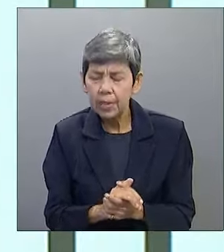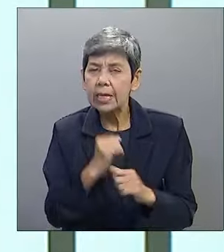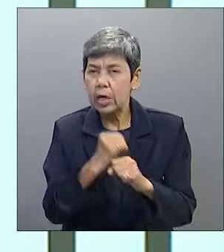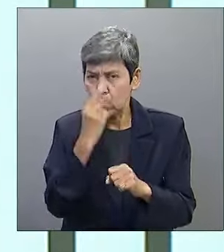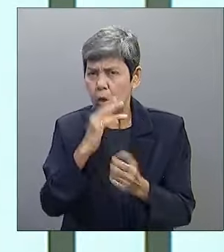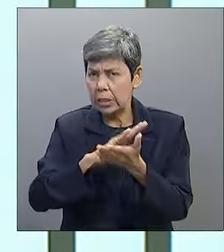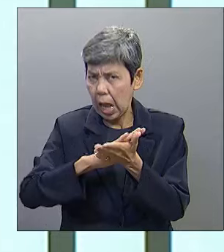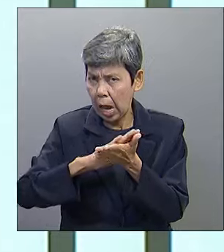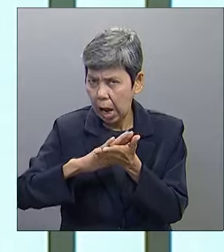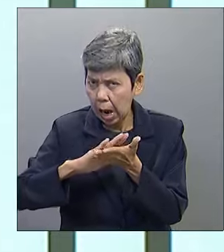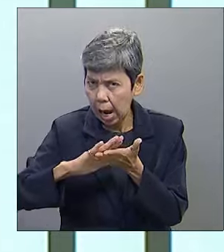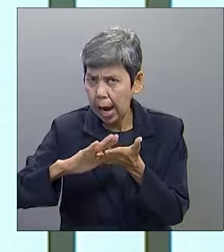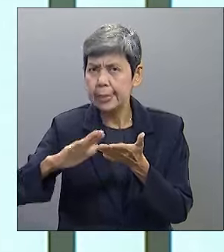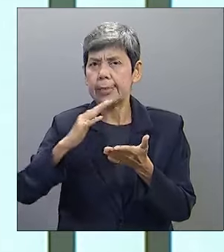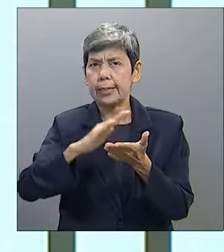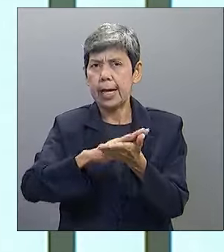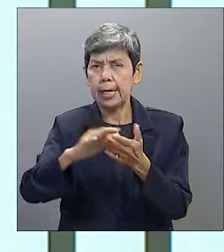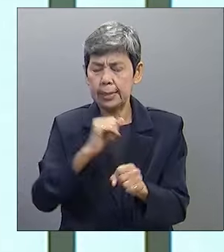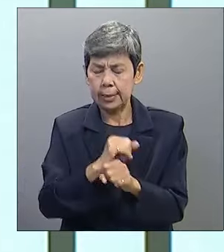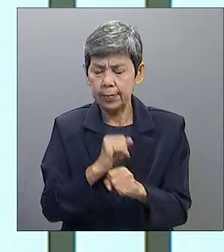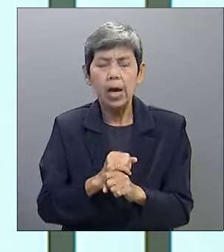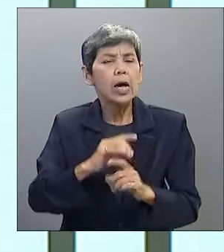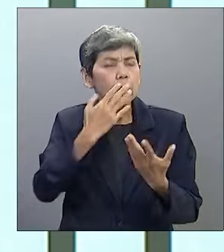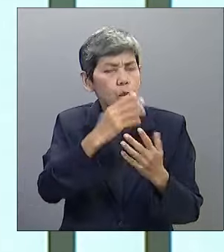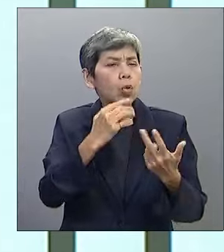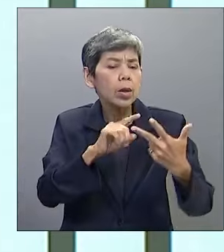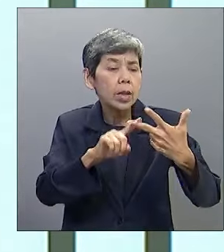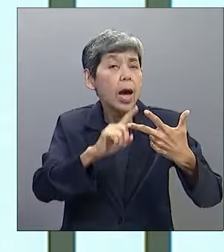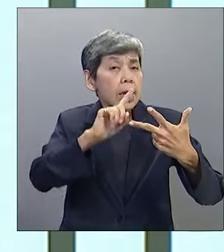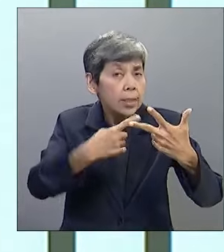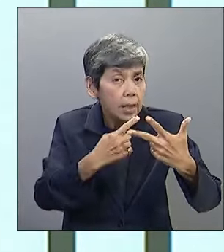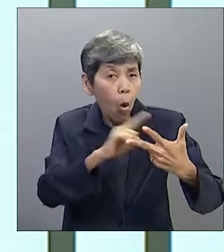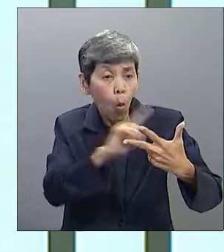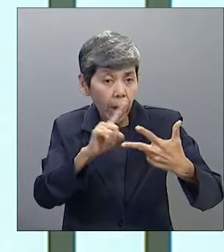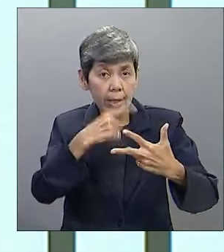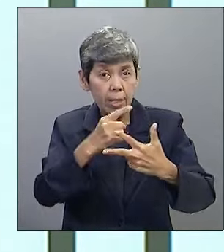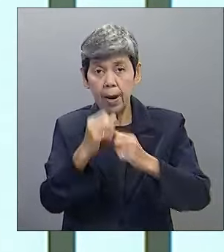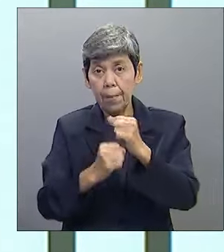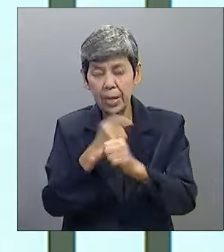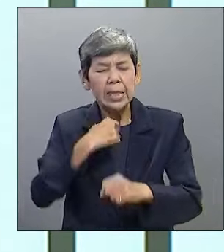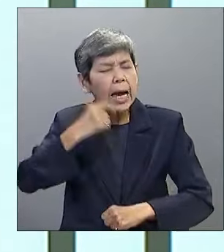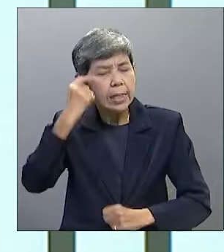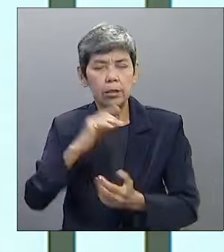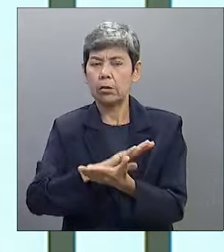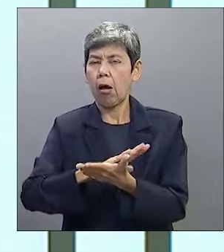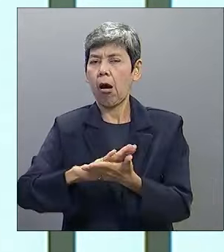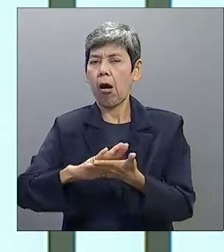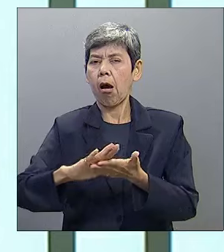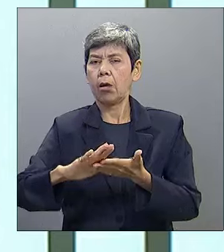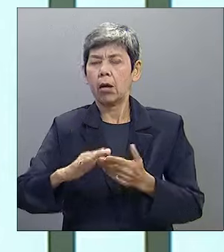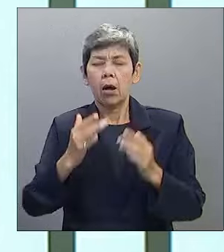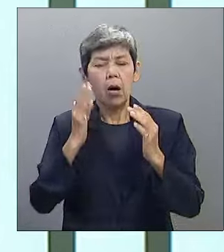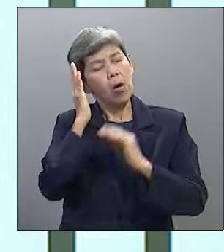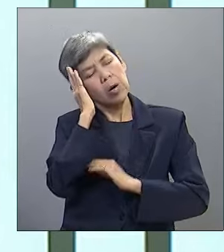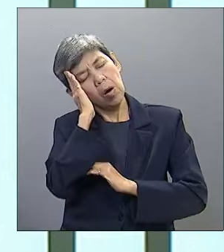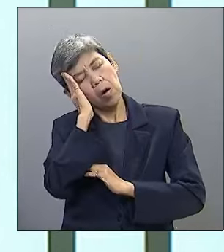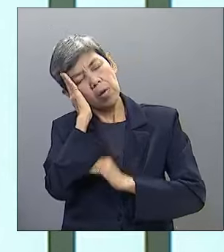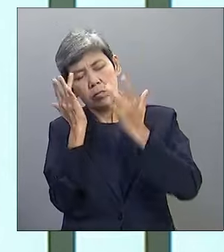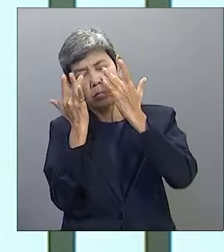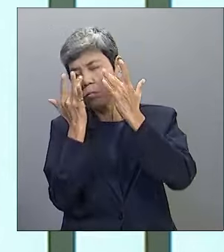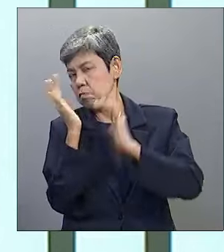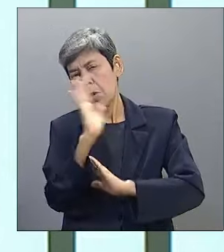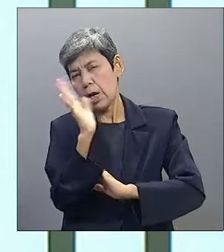าดนะจะใช้แบบไหนก็ตามรายวันรายเดือนหรือรายปีสิ่งที่ควรจะมีและคำนึงถึงคือความสะอาดและอย่าใส่นอนใส่งีบก็ไม่